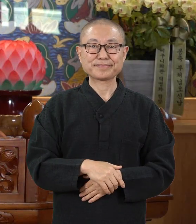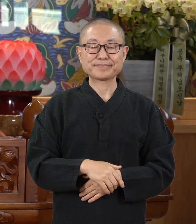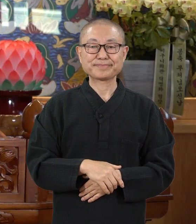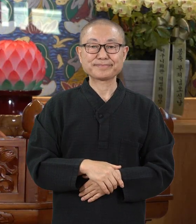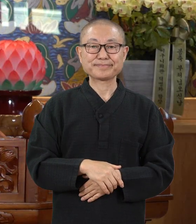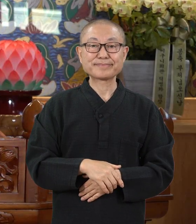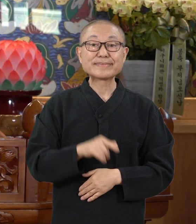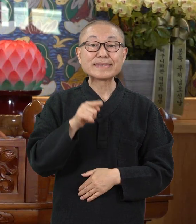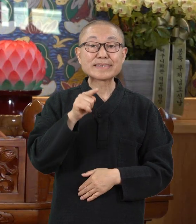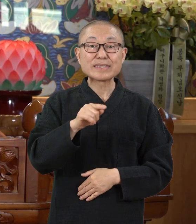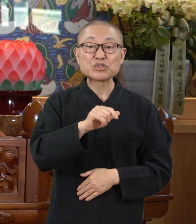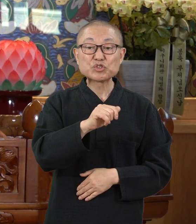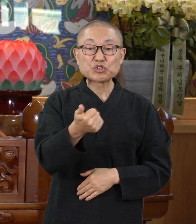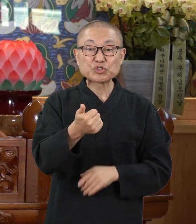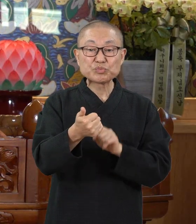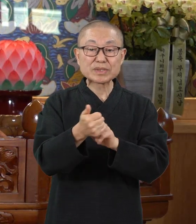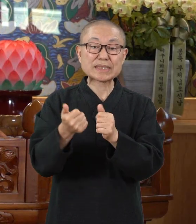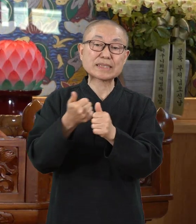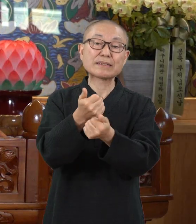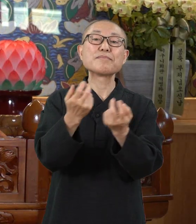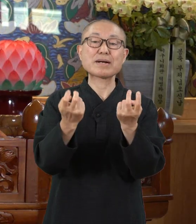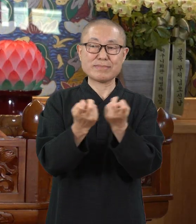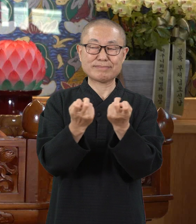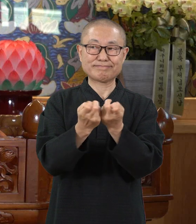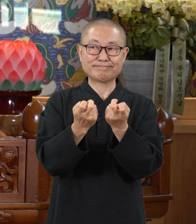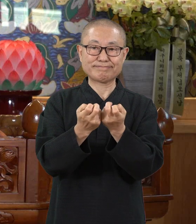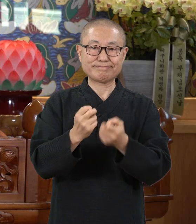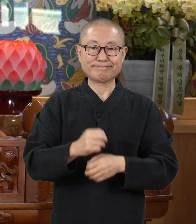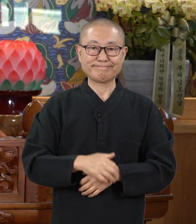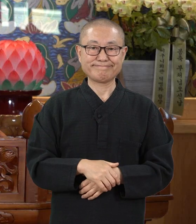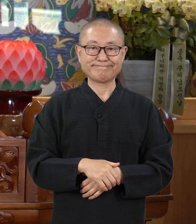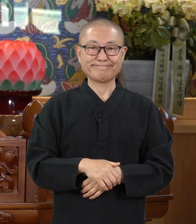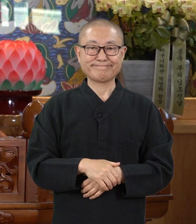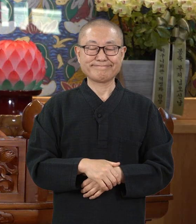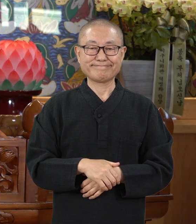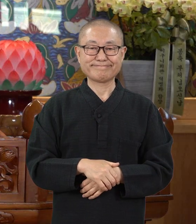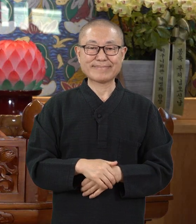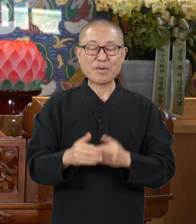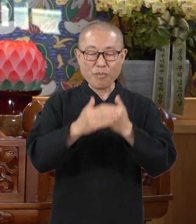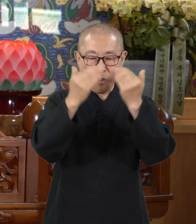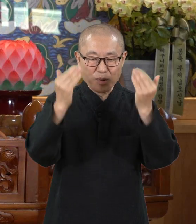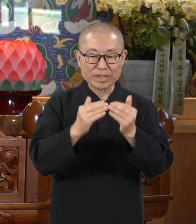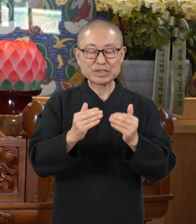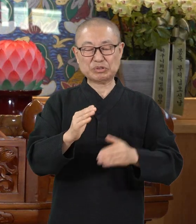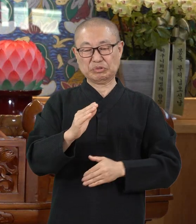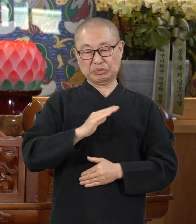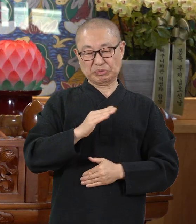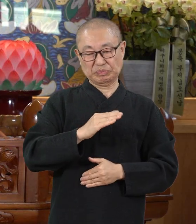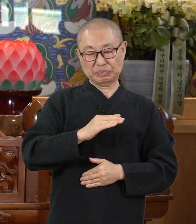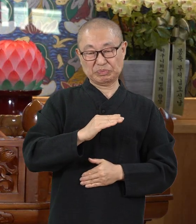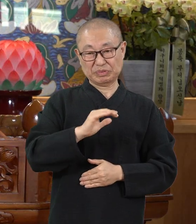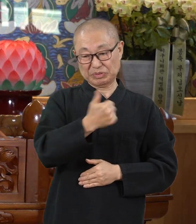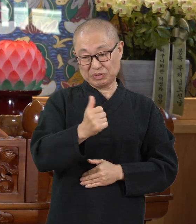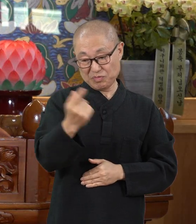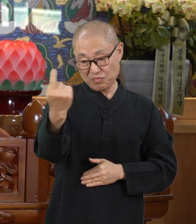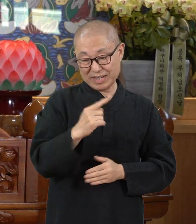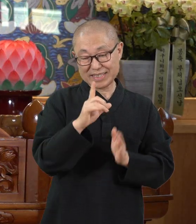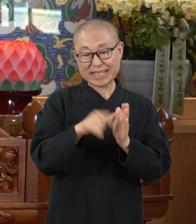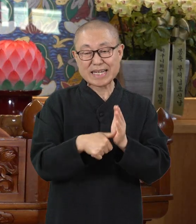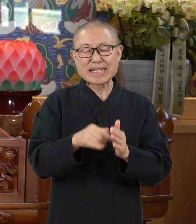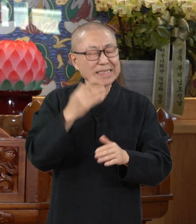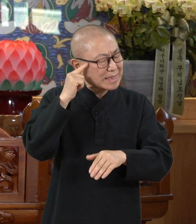바로 그 죽음을 극복하는 법이다. 모든 죽음의 사자로부터